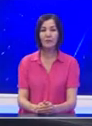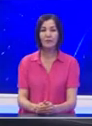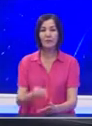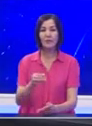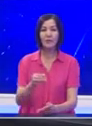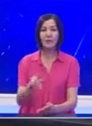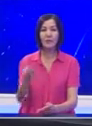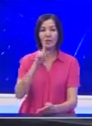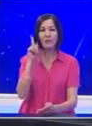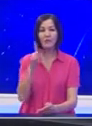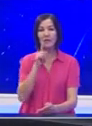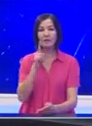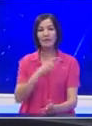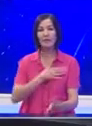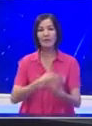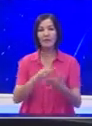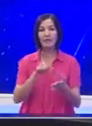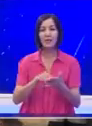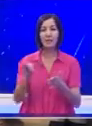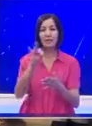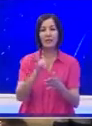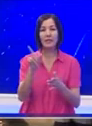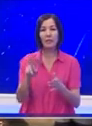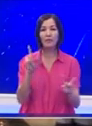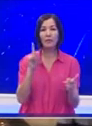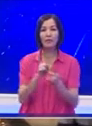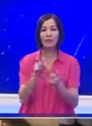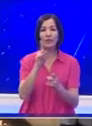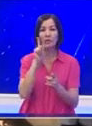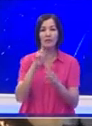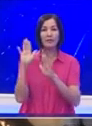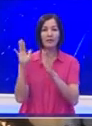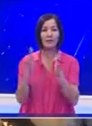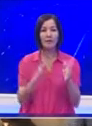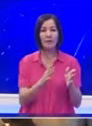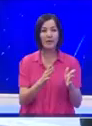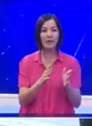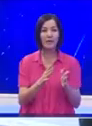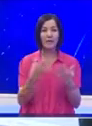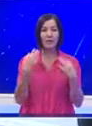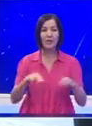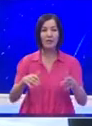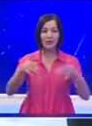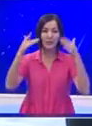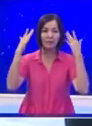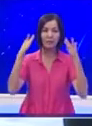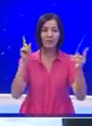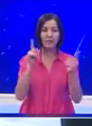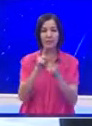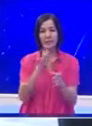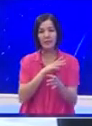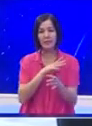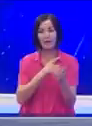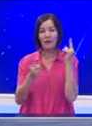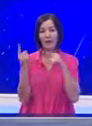Жетісудың жалынды жастары да шет қалма тарихи тұлғамен кездесу үшін жастар саябағының амфитеатрында ашық аспан астында бас қосты.